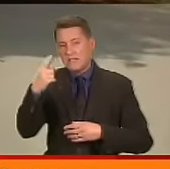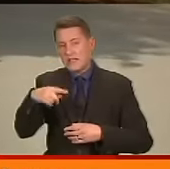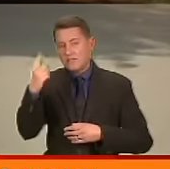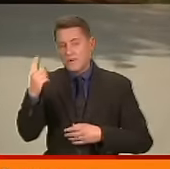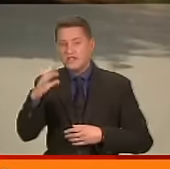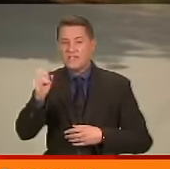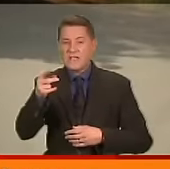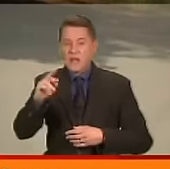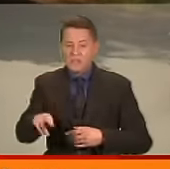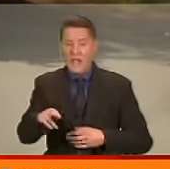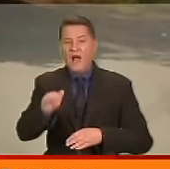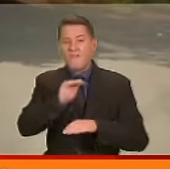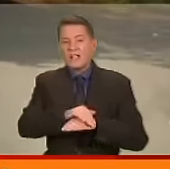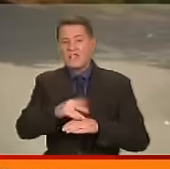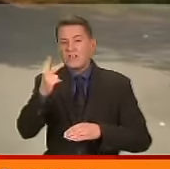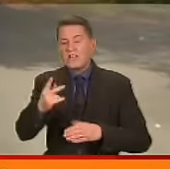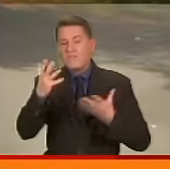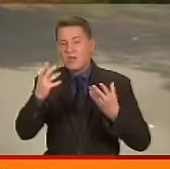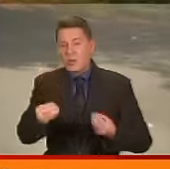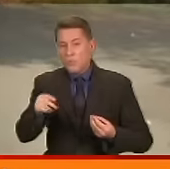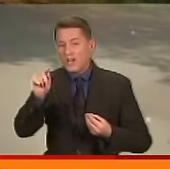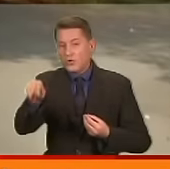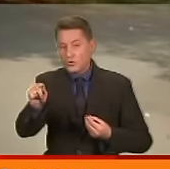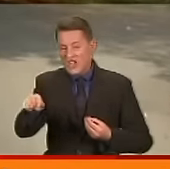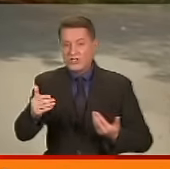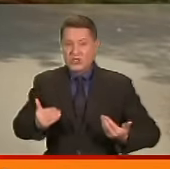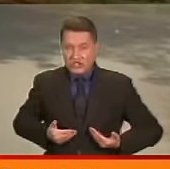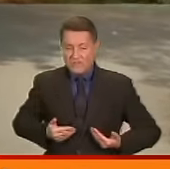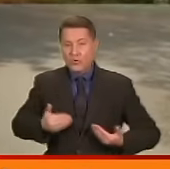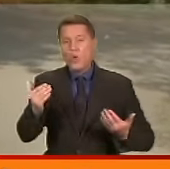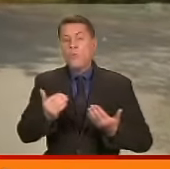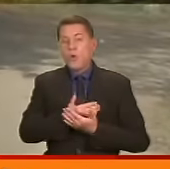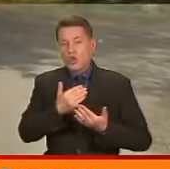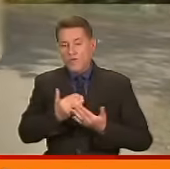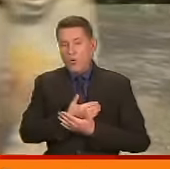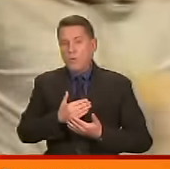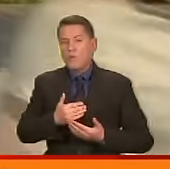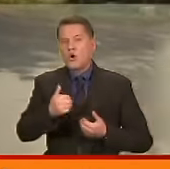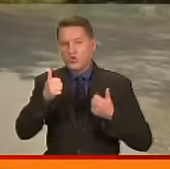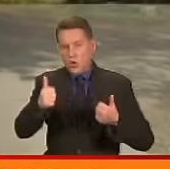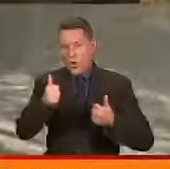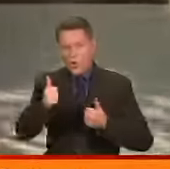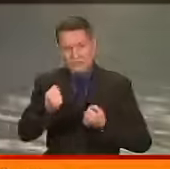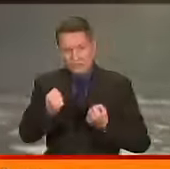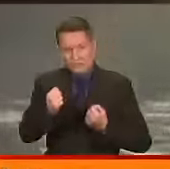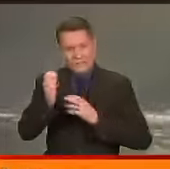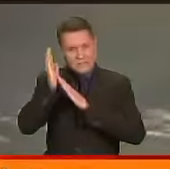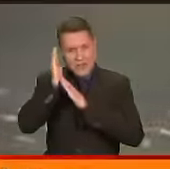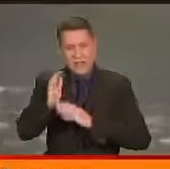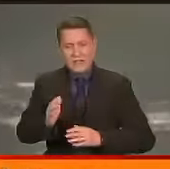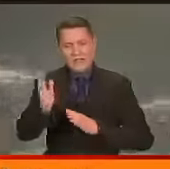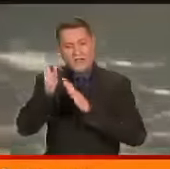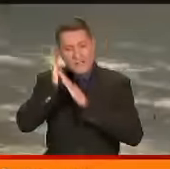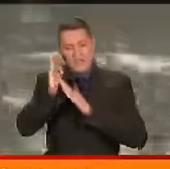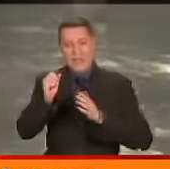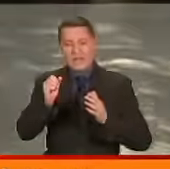31 серпня. Фактично, вже 2 доби тутешні живуть по-новому. Насамперед, добре сплять. Ось, спала з